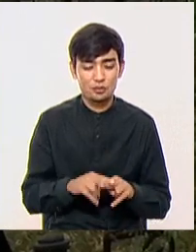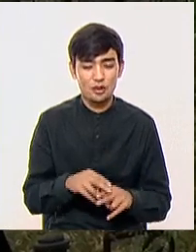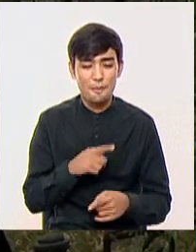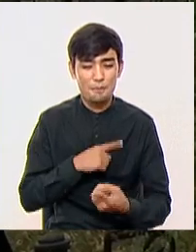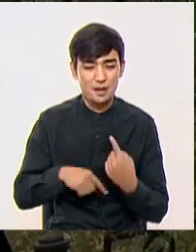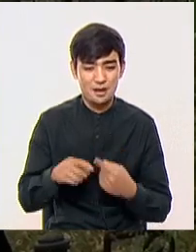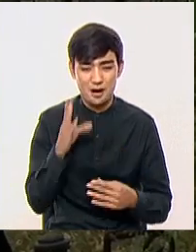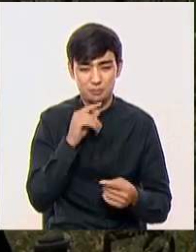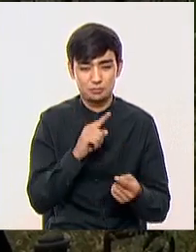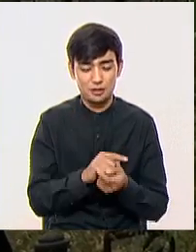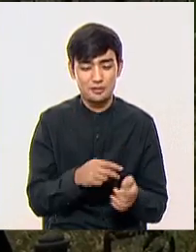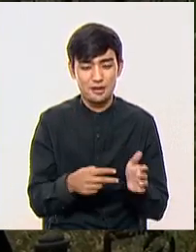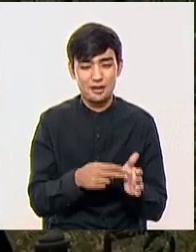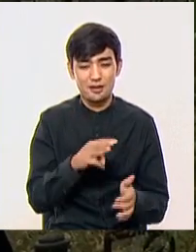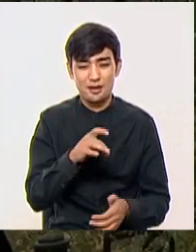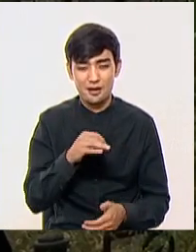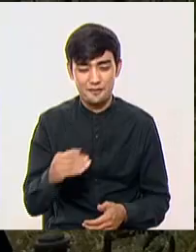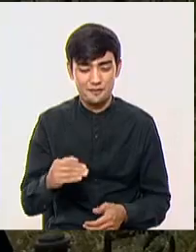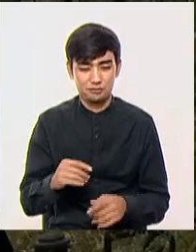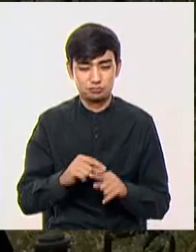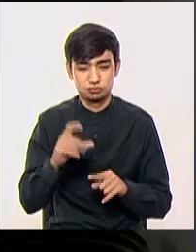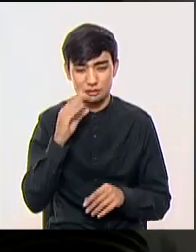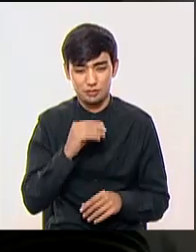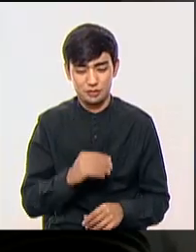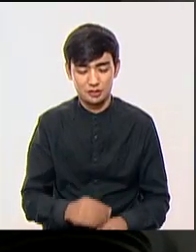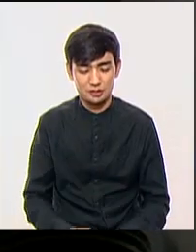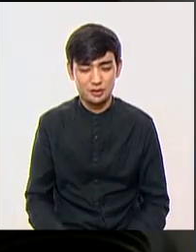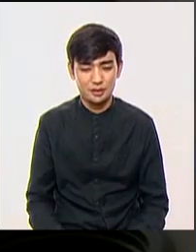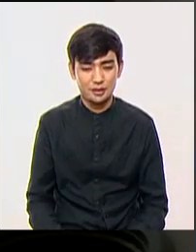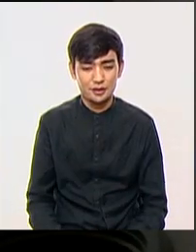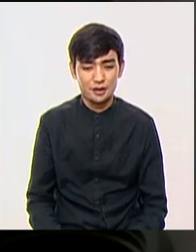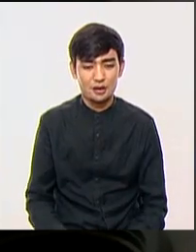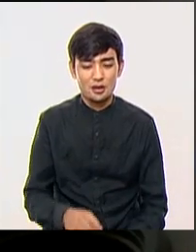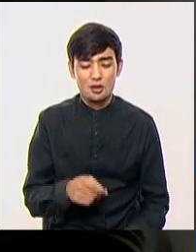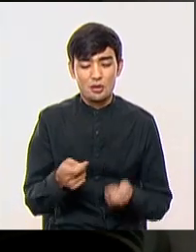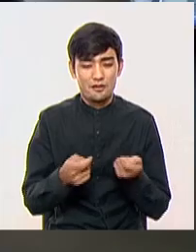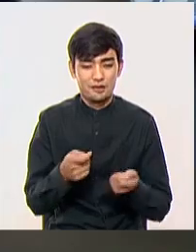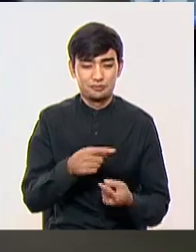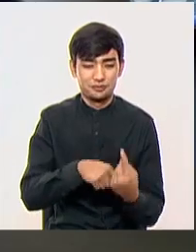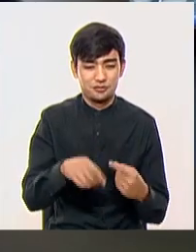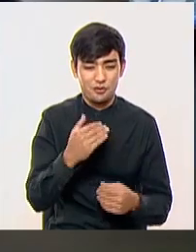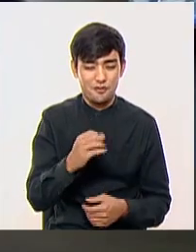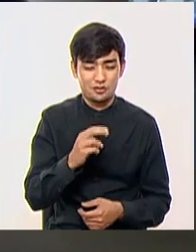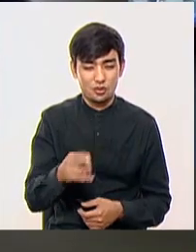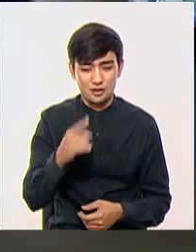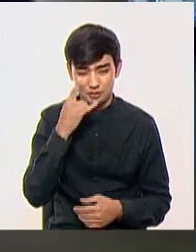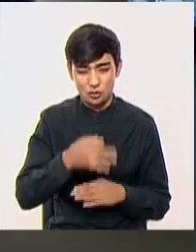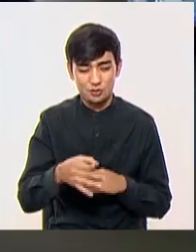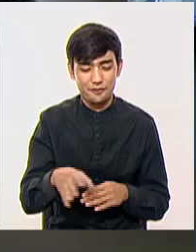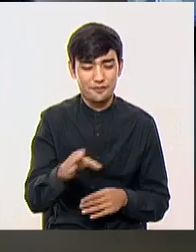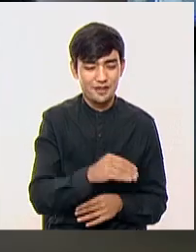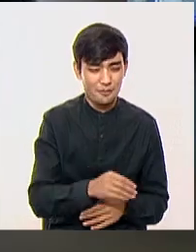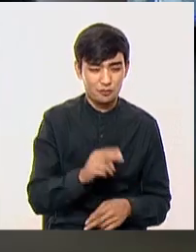с повышением тарифов на электроэнергию, на тепло. Управление предпринимательства Восточно-Казахстанской области посоветовали всем,